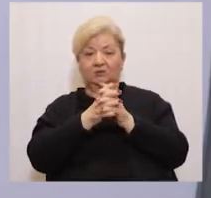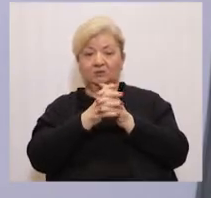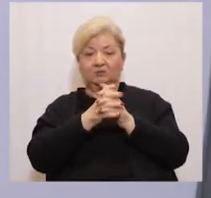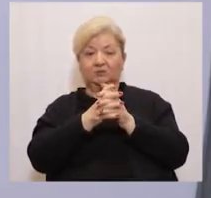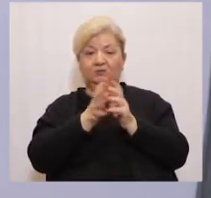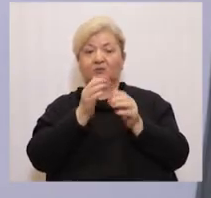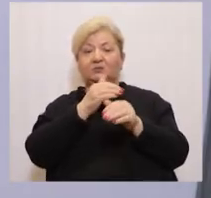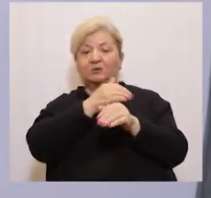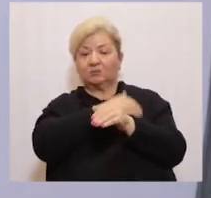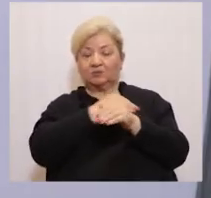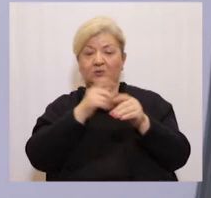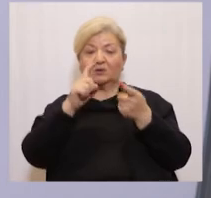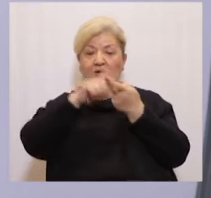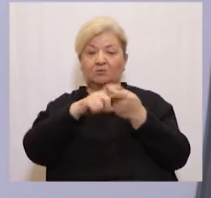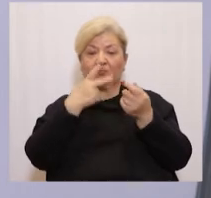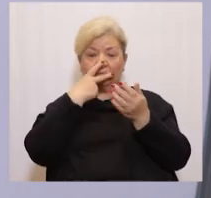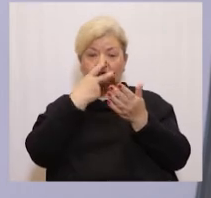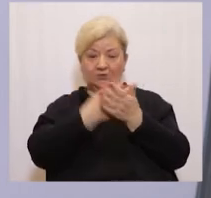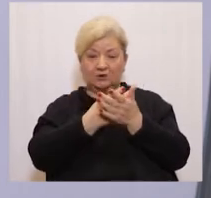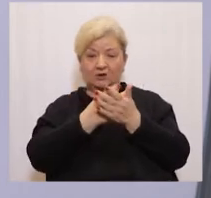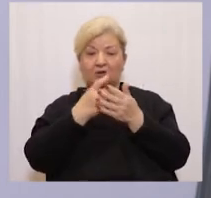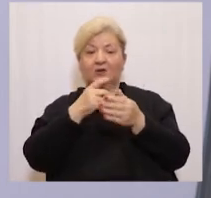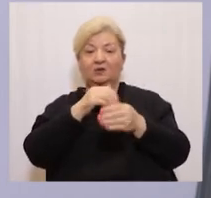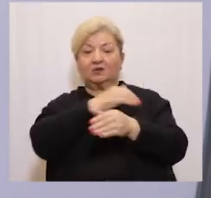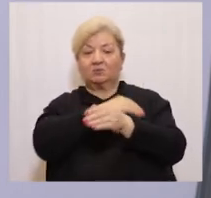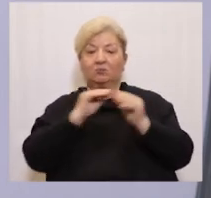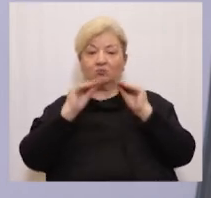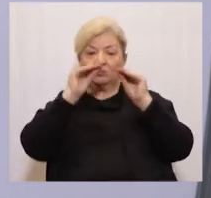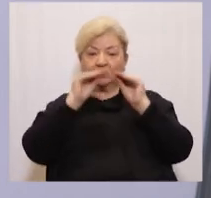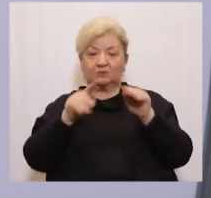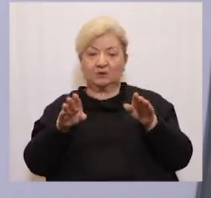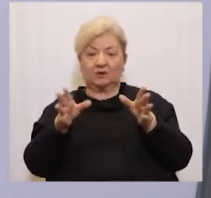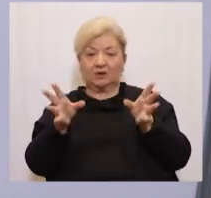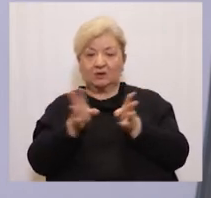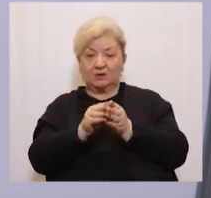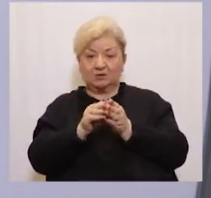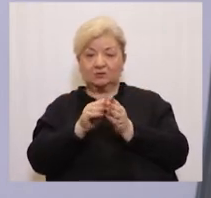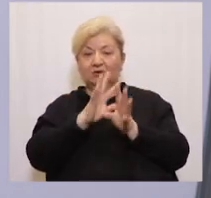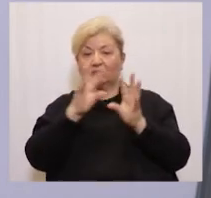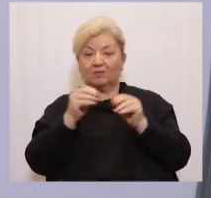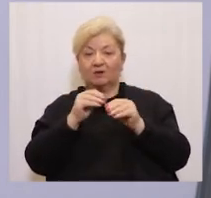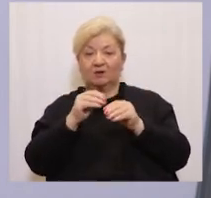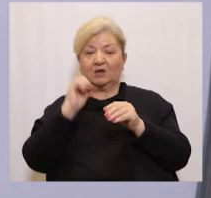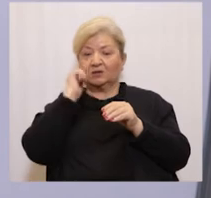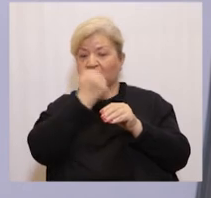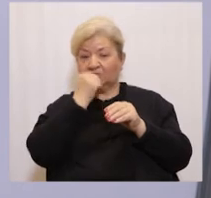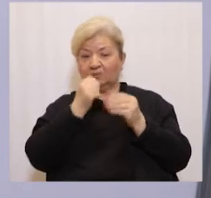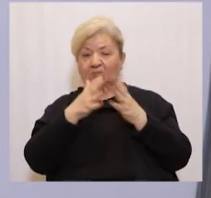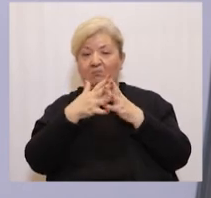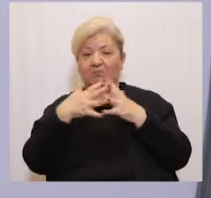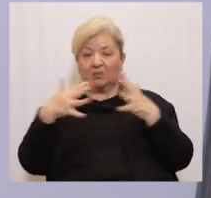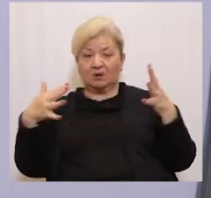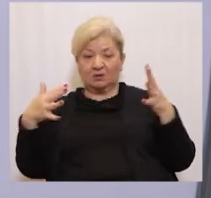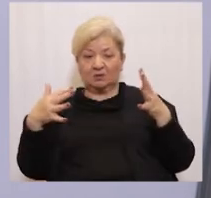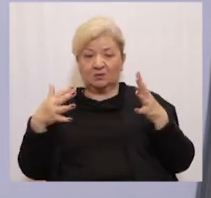ტემპერატურაზე დამოკიდებულება ნახეთ, ჩვენ აქ ტემპერატურის მომატებასთან ერთად, რა თქმა უნდა, ყველა ნივთიერება ფართოვდება